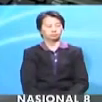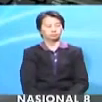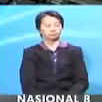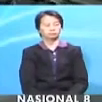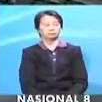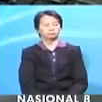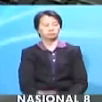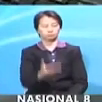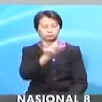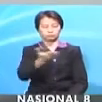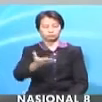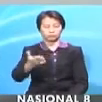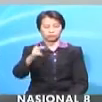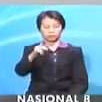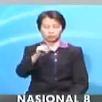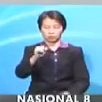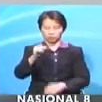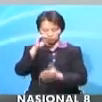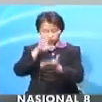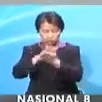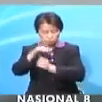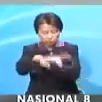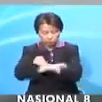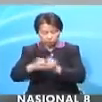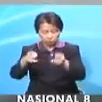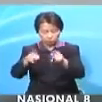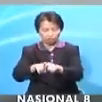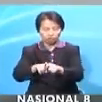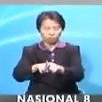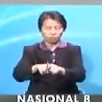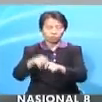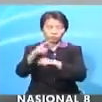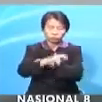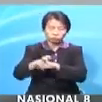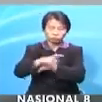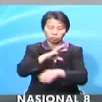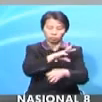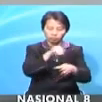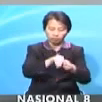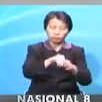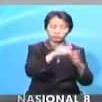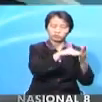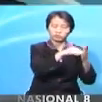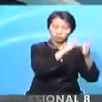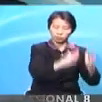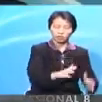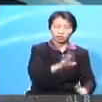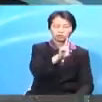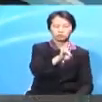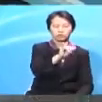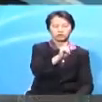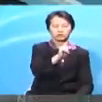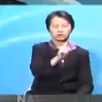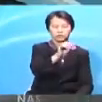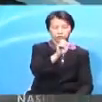barang case yang dipercayai dicuri dalam kejadian salmon membabitkan pelajar University teknologi